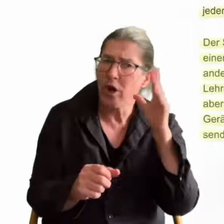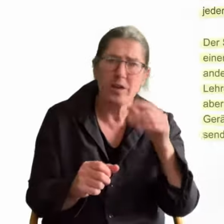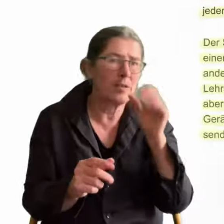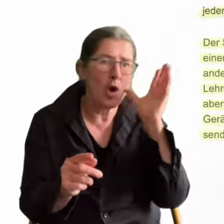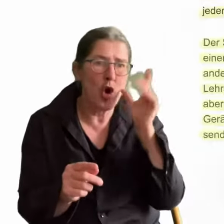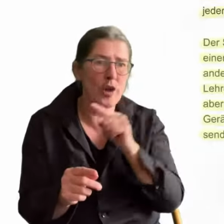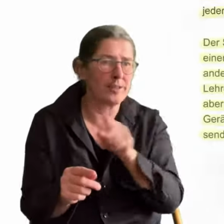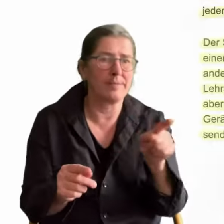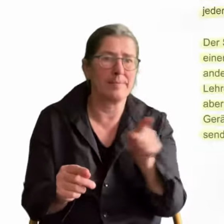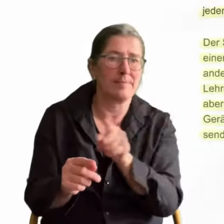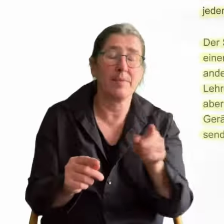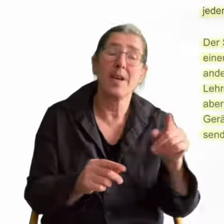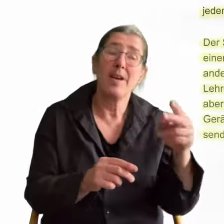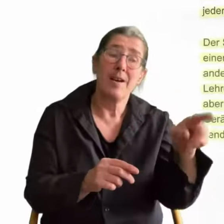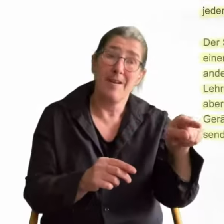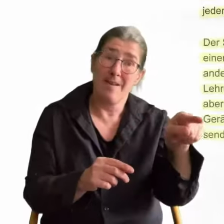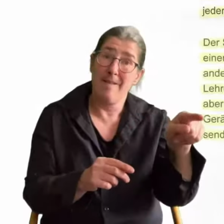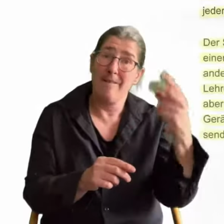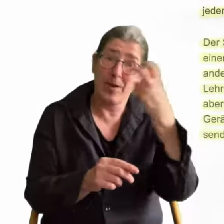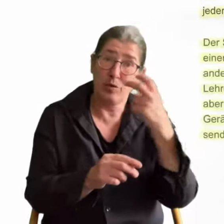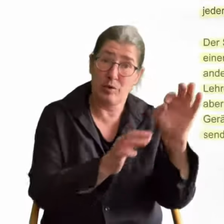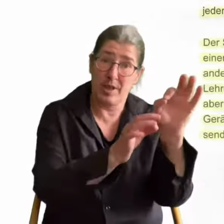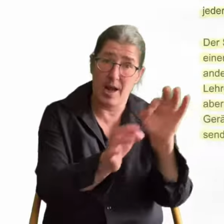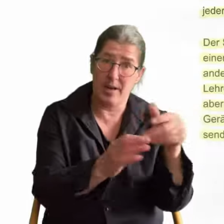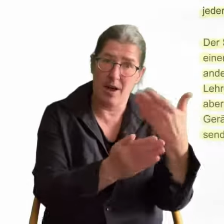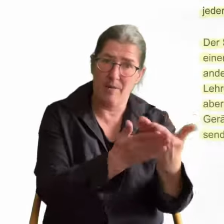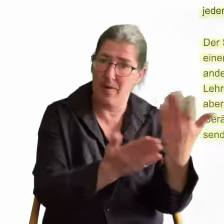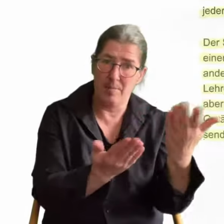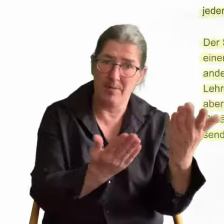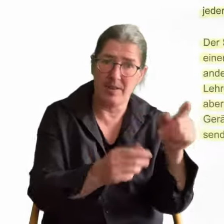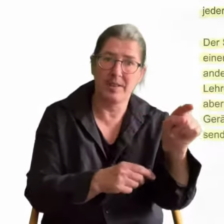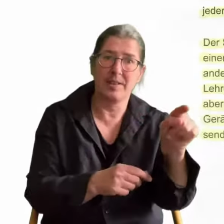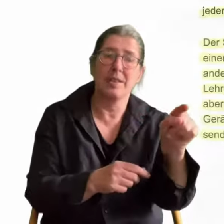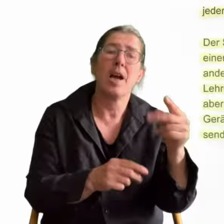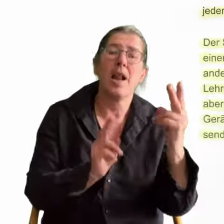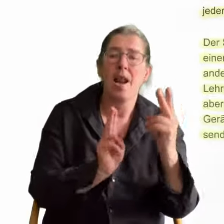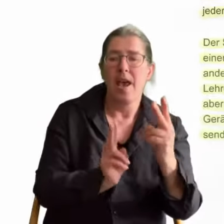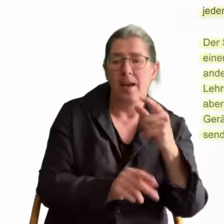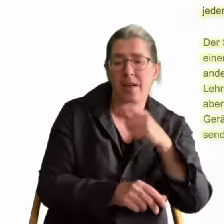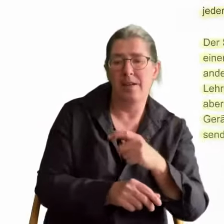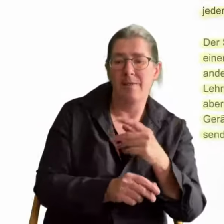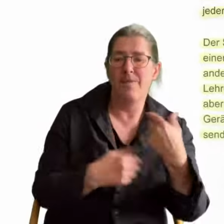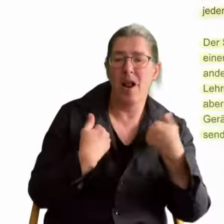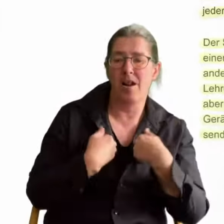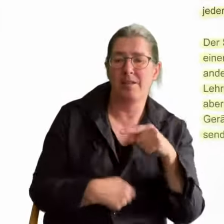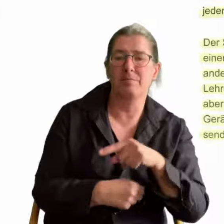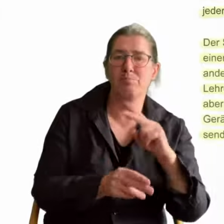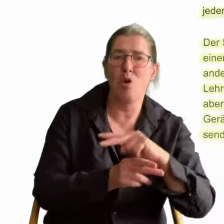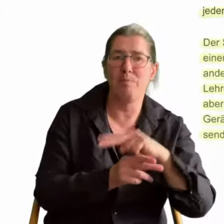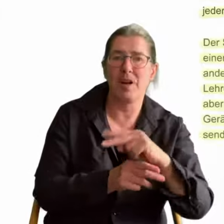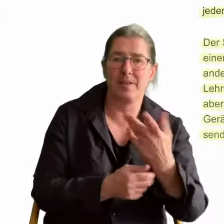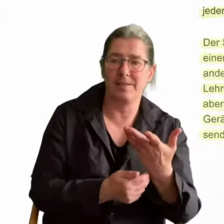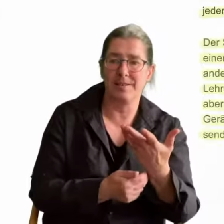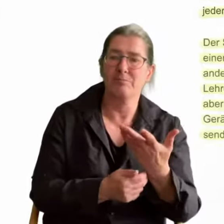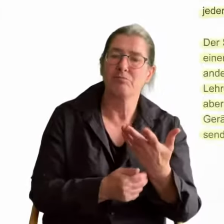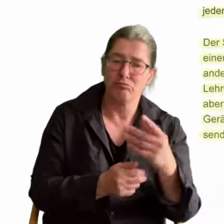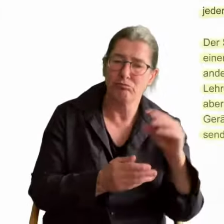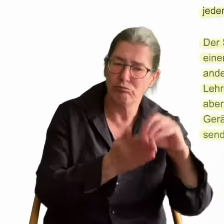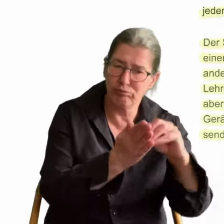und der versuchsleiter hatte die aufgabe denn die lehrer und dessen verhalten zu beobachten und das